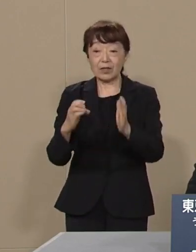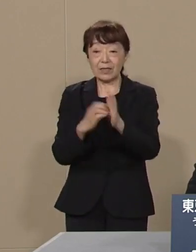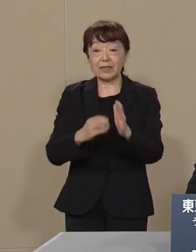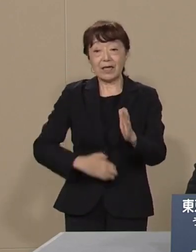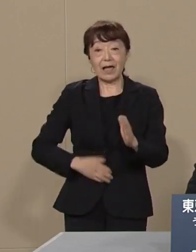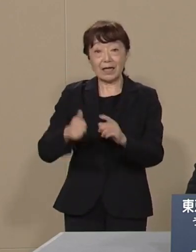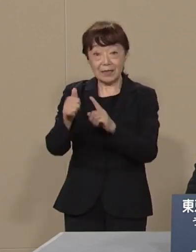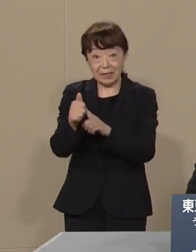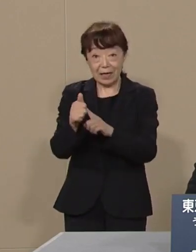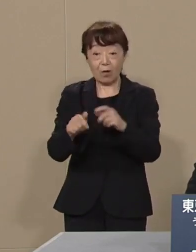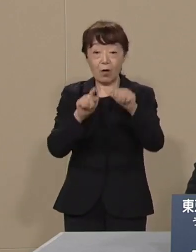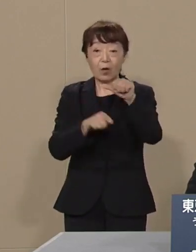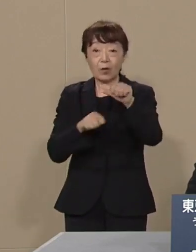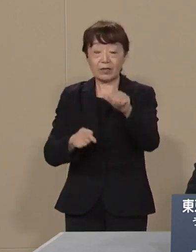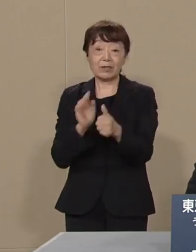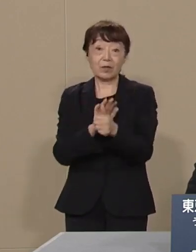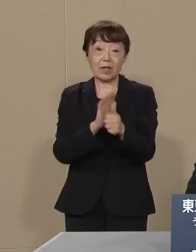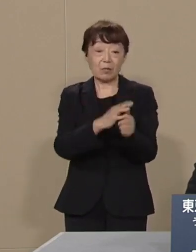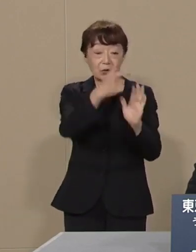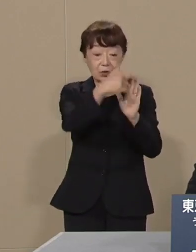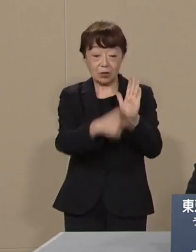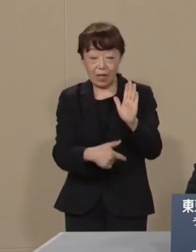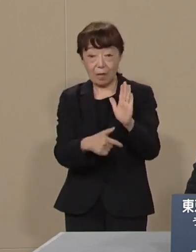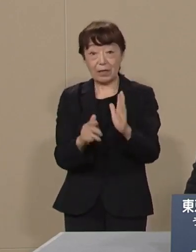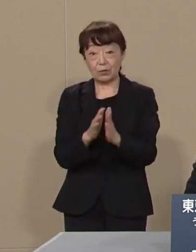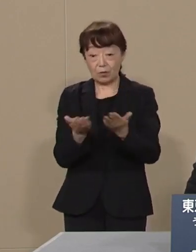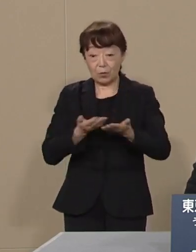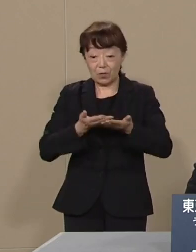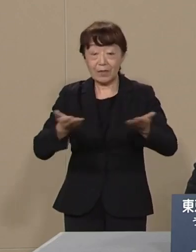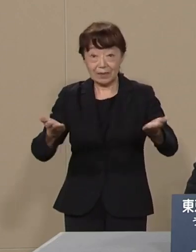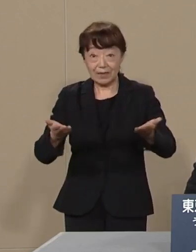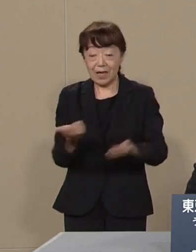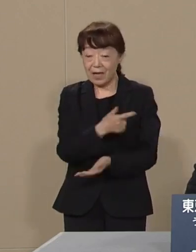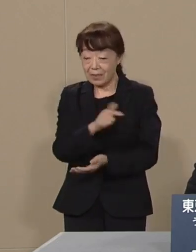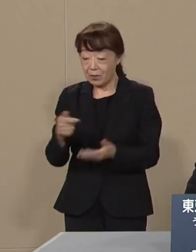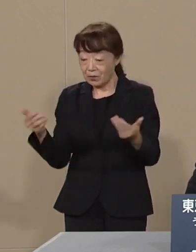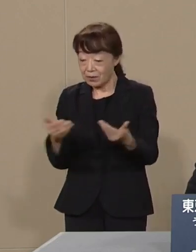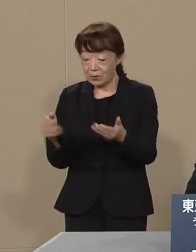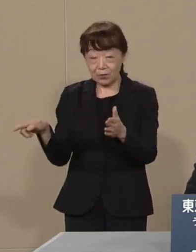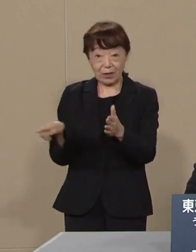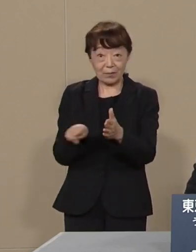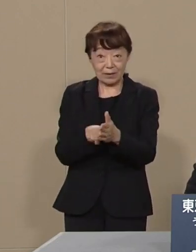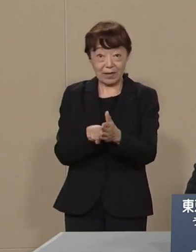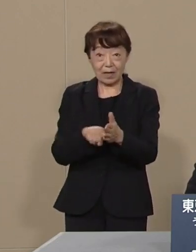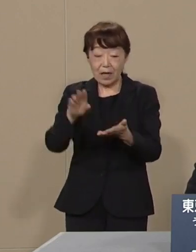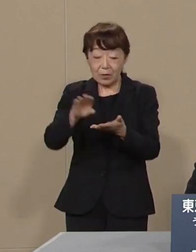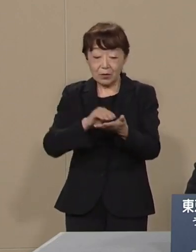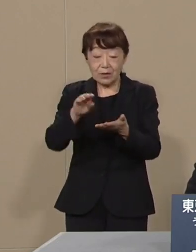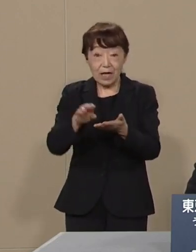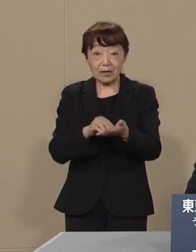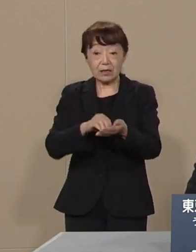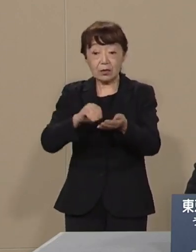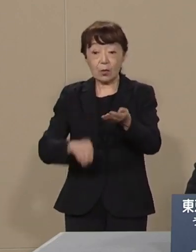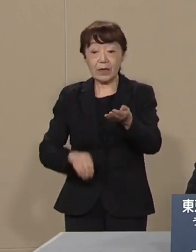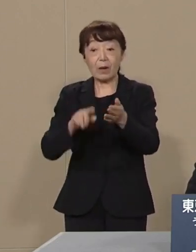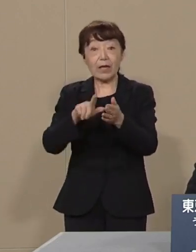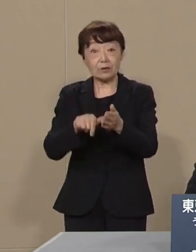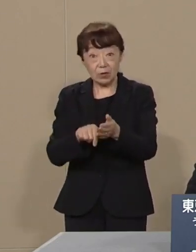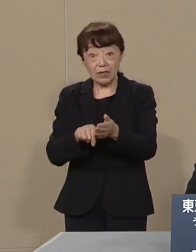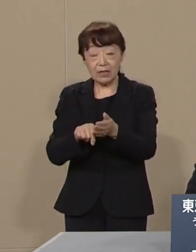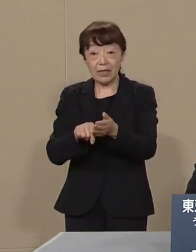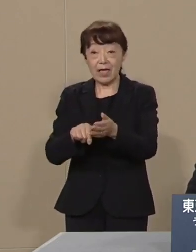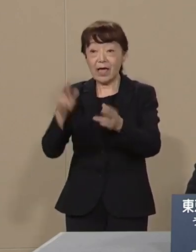こういうふうに gf しておりますそのニューヨークタイムズを止めジャーナリストを止めるときにタイムズの